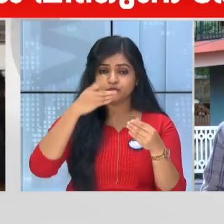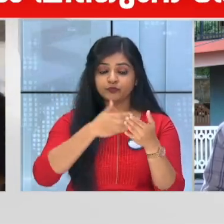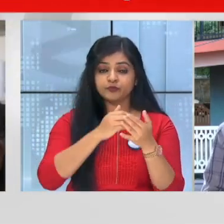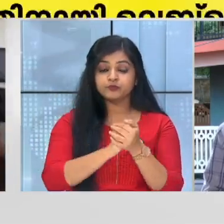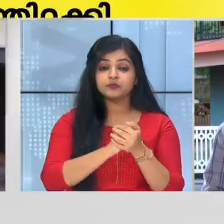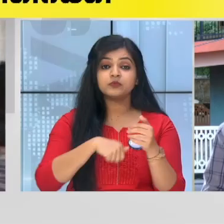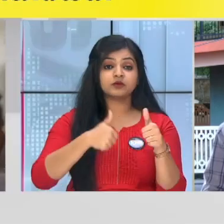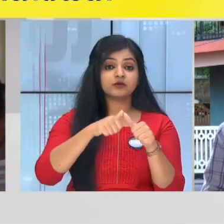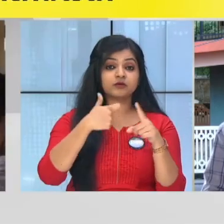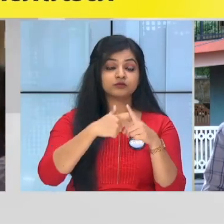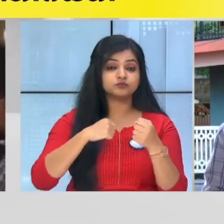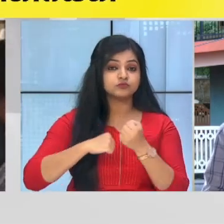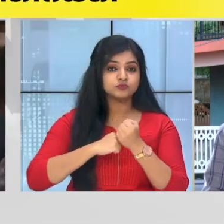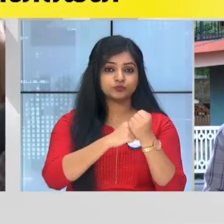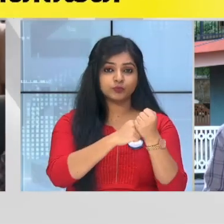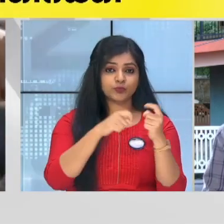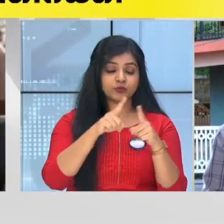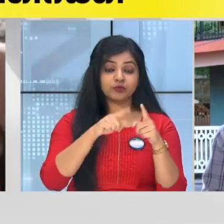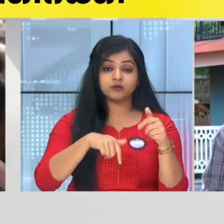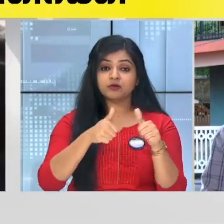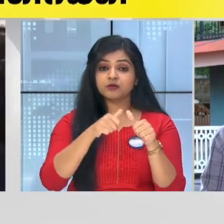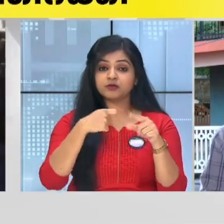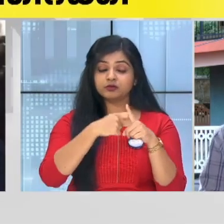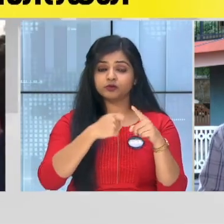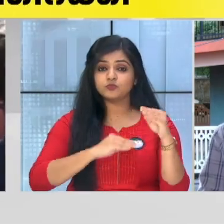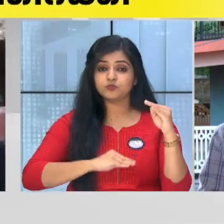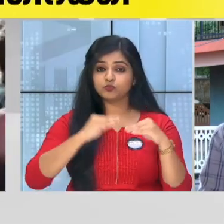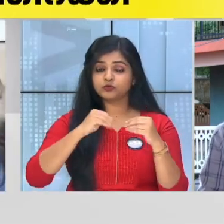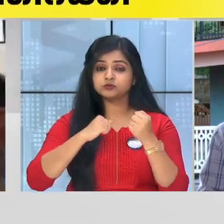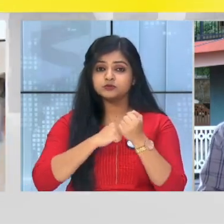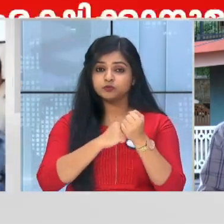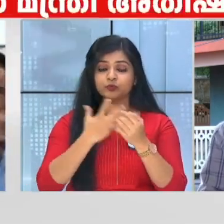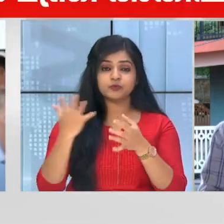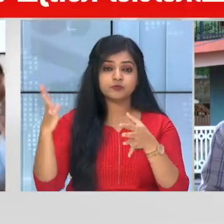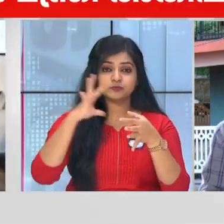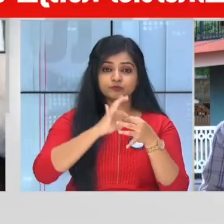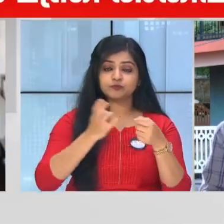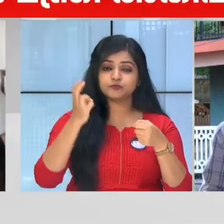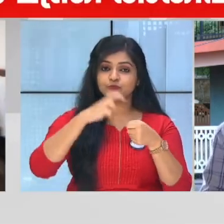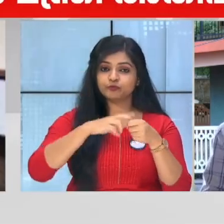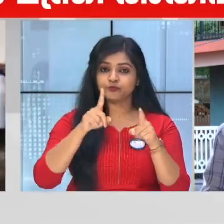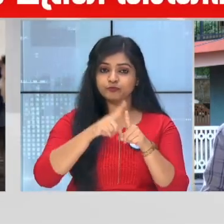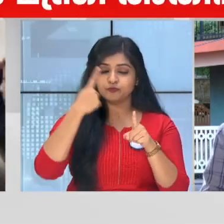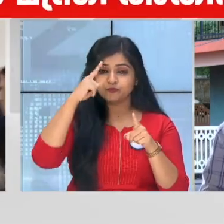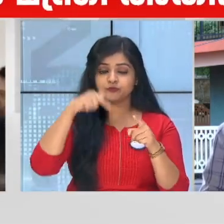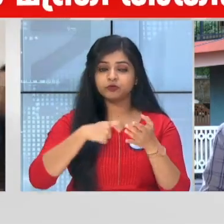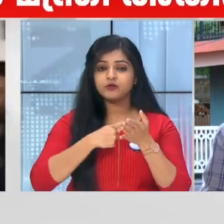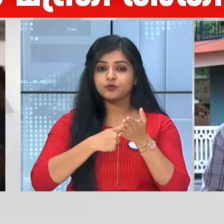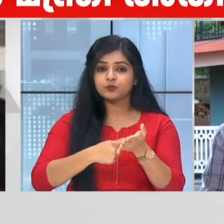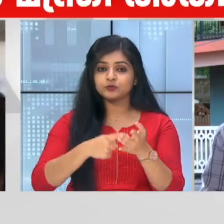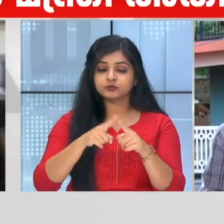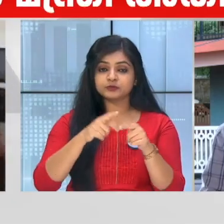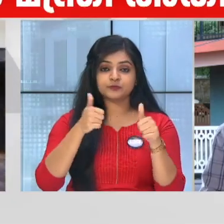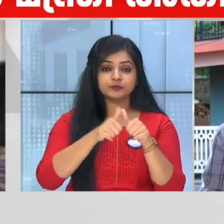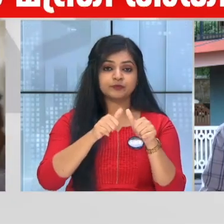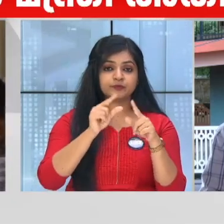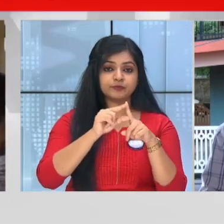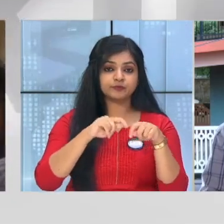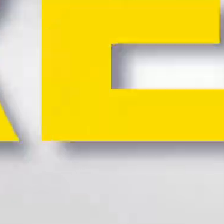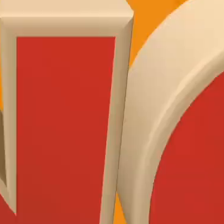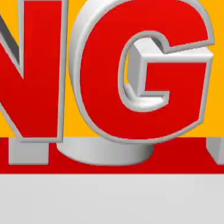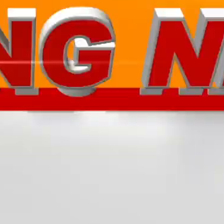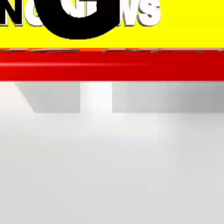അത് കേജ്രിവാളിന് വലിയ പിന്തുണ തേടുന്ന ഒരു അഭ്യർത്ഥനയാണ് ഇപ്പോൾ ആം ആദ്മി പാർട്ടി നടത്തിയിരിക്കുന്നത്. എന്തായാലും